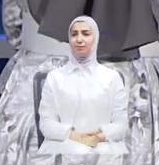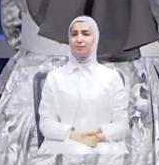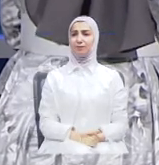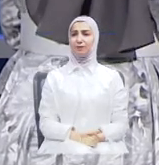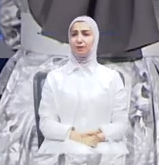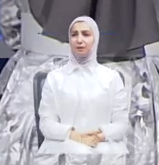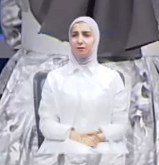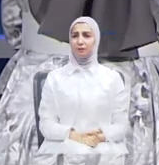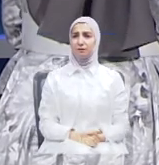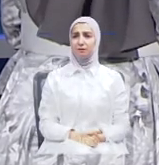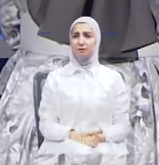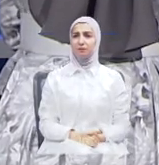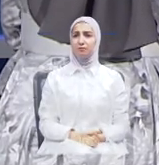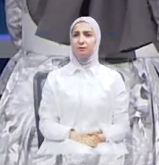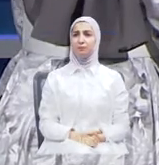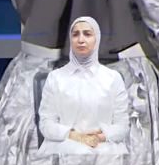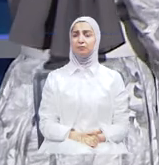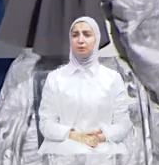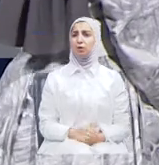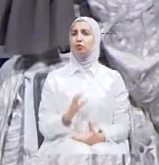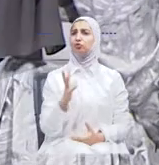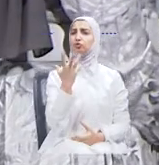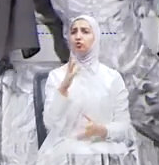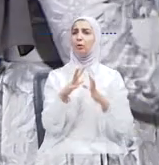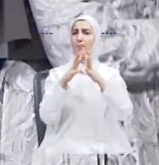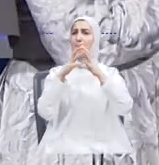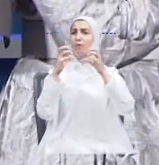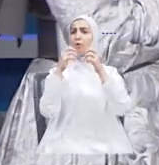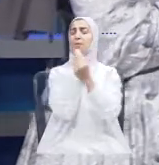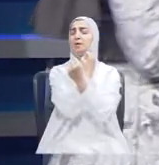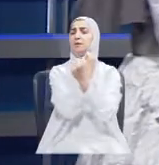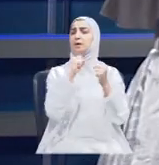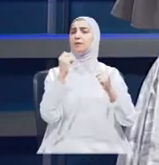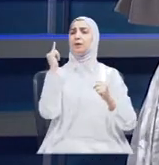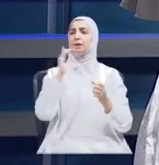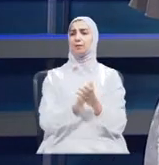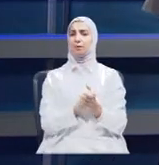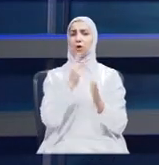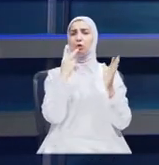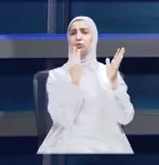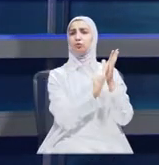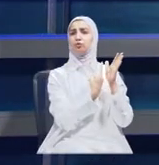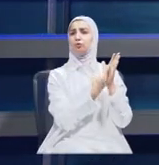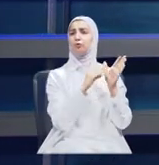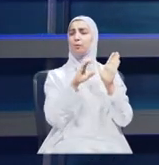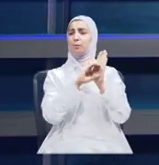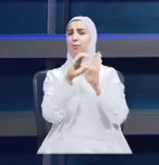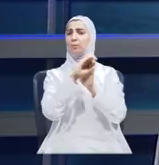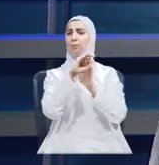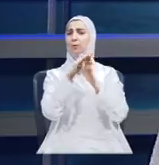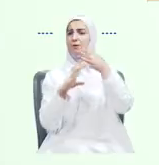وهنا نجد مرادف النهضة العربية. لمفهوم النهضة العربية عدة مرادفات،